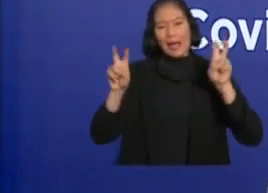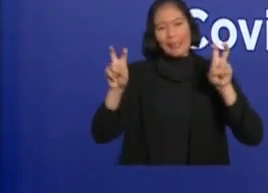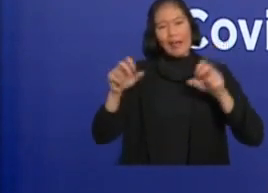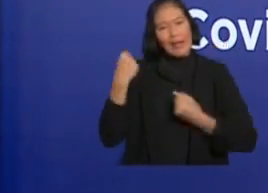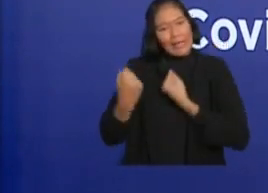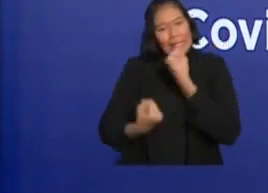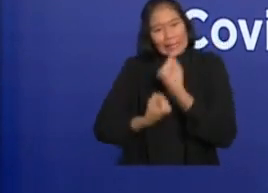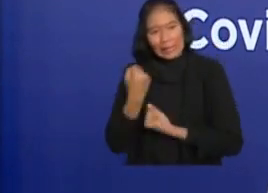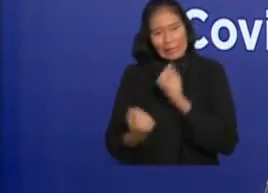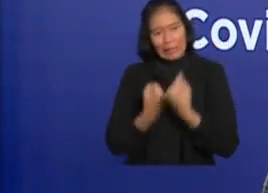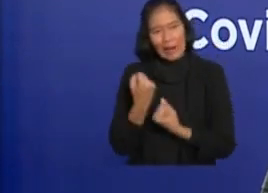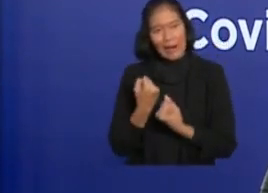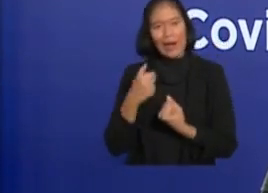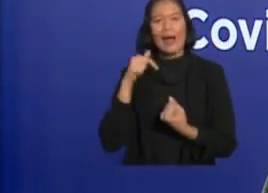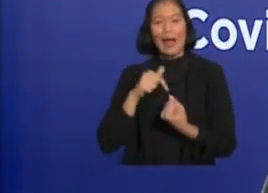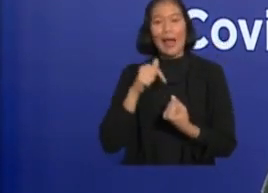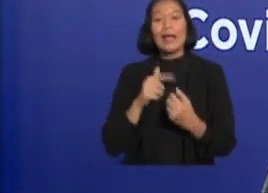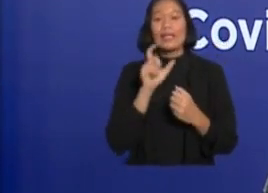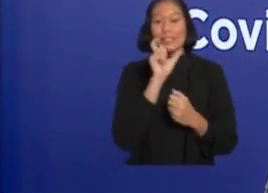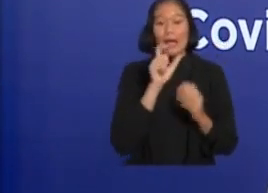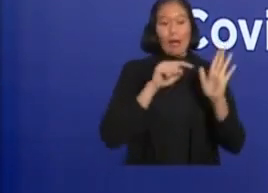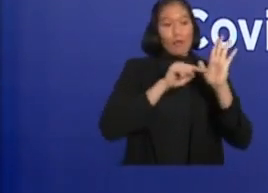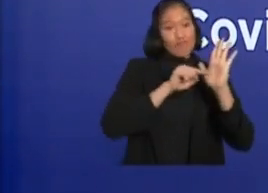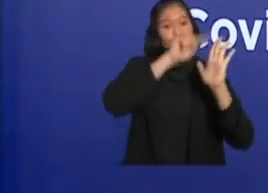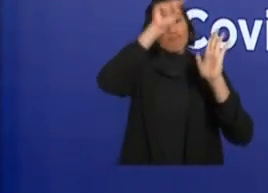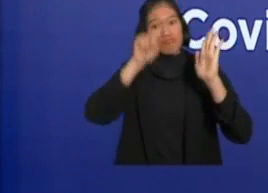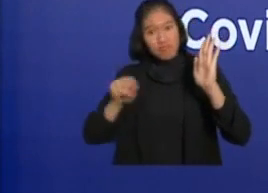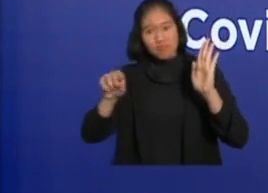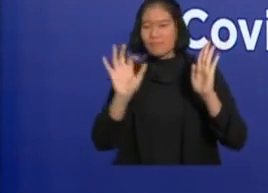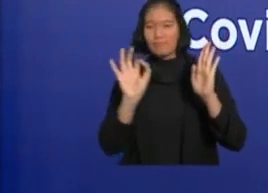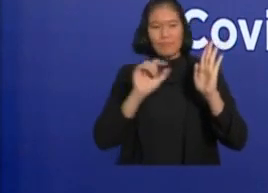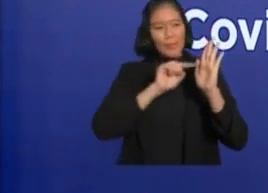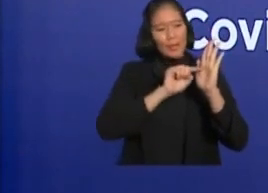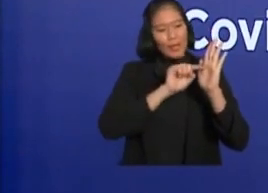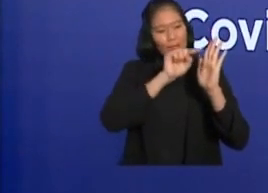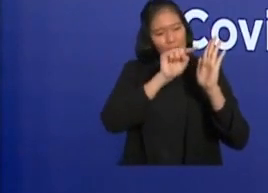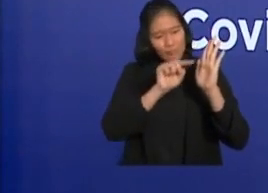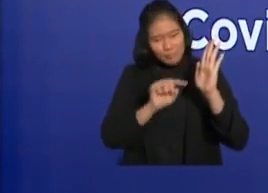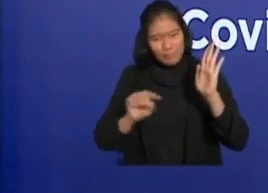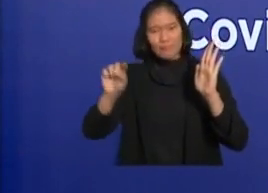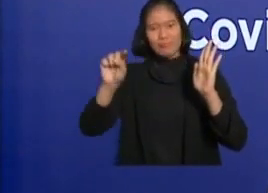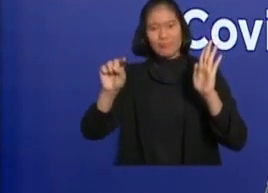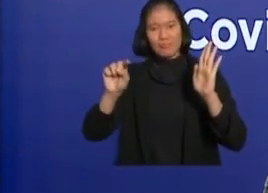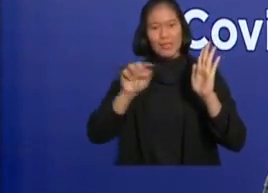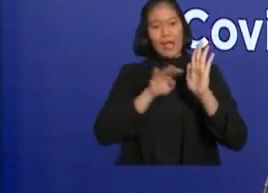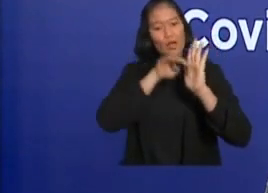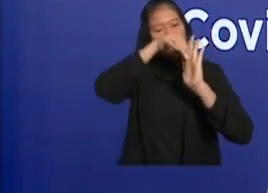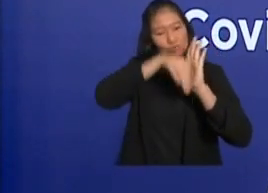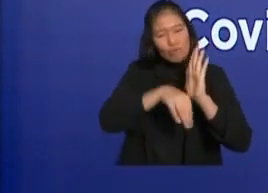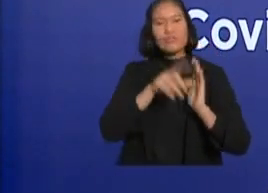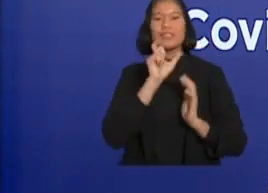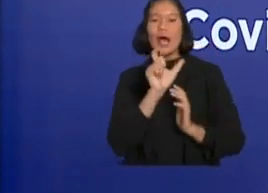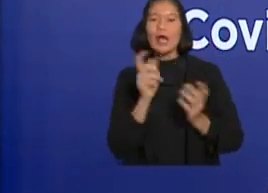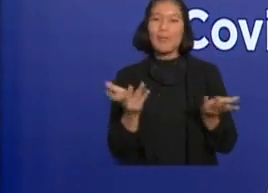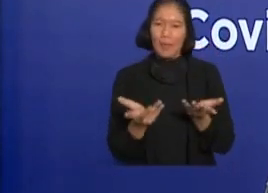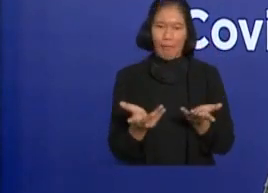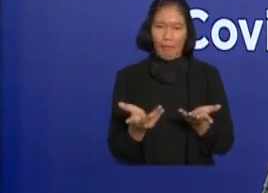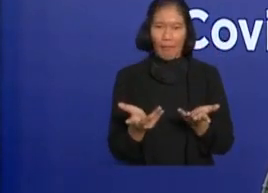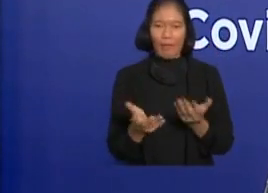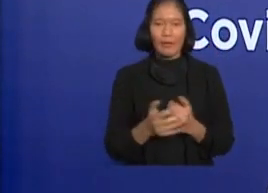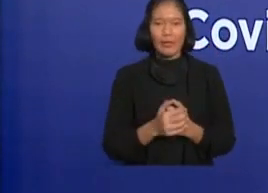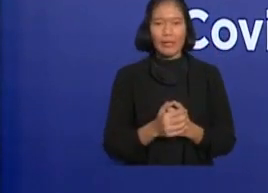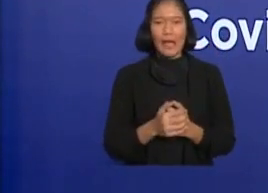bergerak untuk melandaikan kurva Jadi bagaimana caranya kita bisa melandaikan kurva